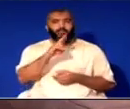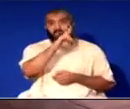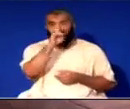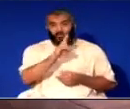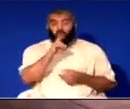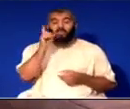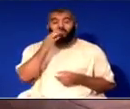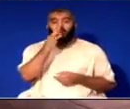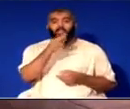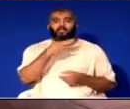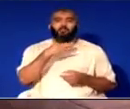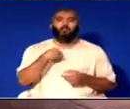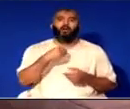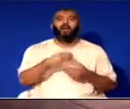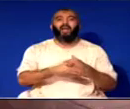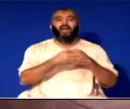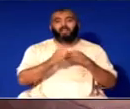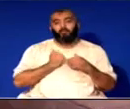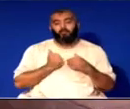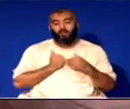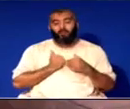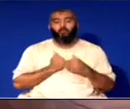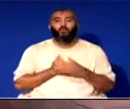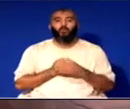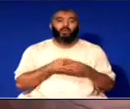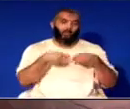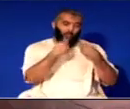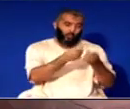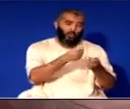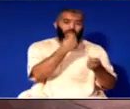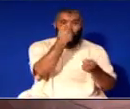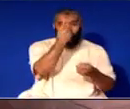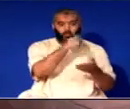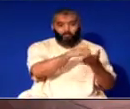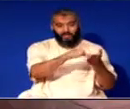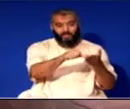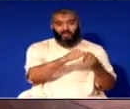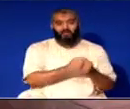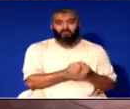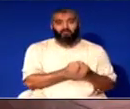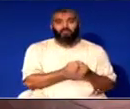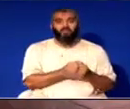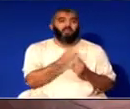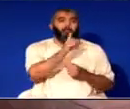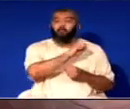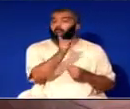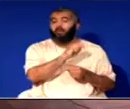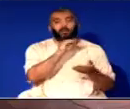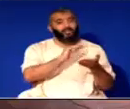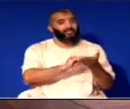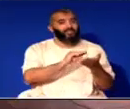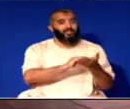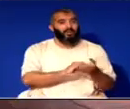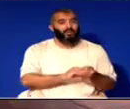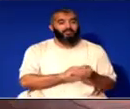جاريه، لان الصدقه الجاريه عندها شروطها وعندها يعني عندها شروطها. هي صدقه نسال الله سبحانه وتعالى ان